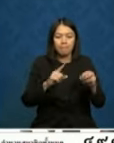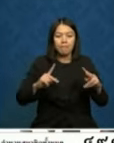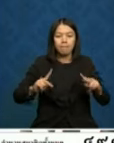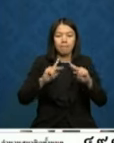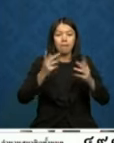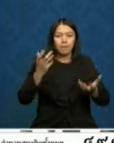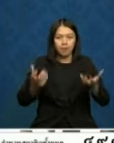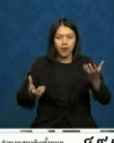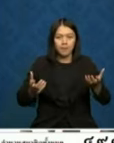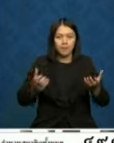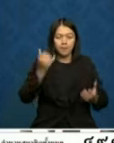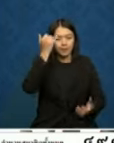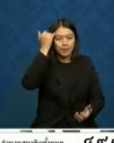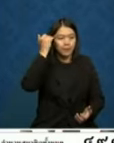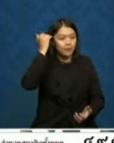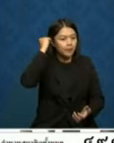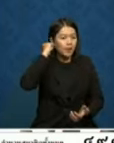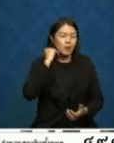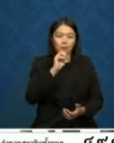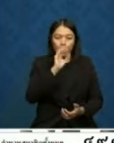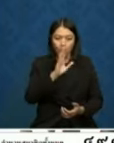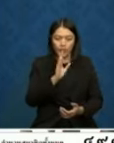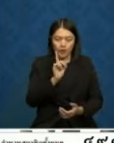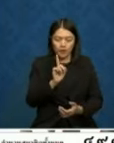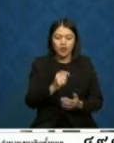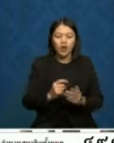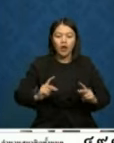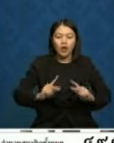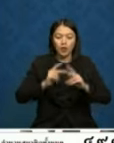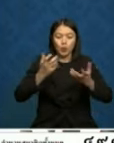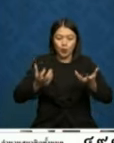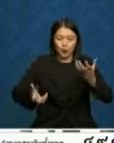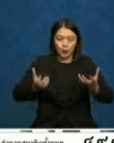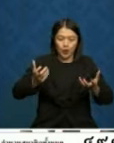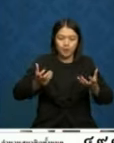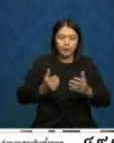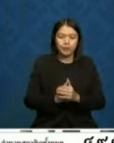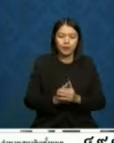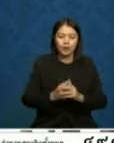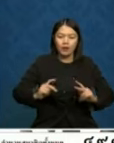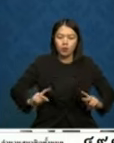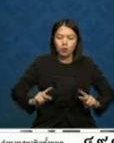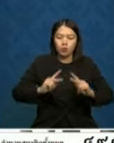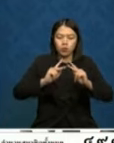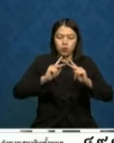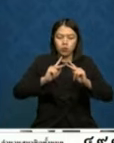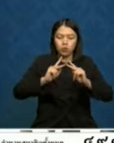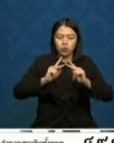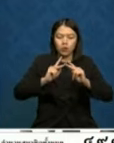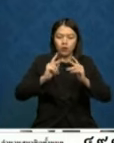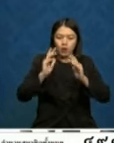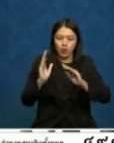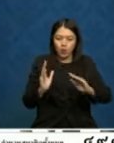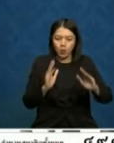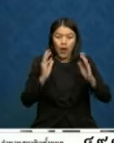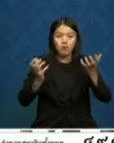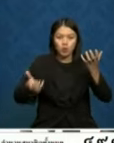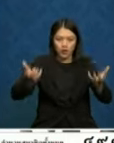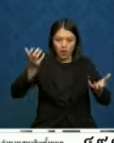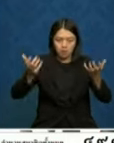นี้ผมต้องเรียนตรงๆนะครับว่ากระทรวงยุติธรรมนี่เป็นกระทรวงที่เป็นกระบวนการยุติธรรม